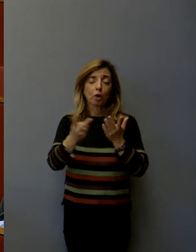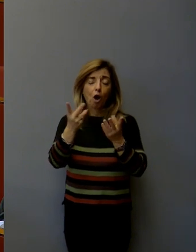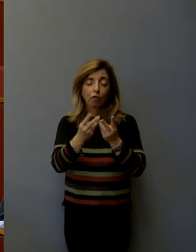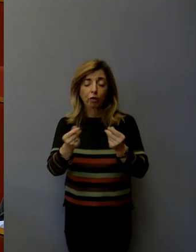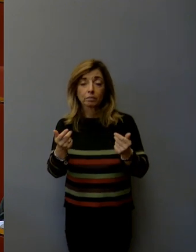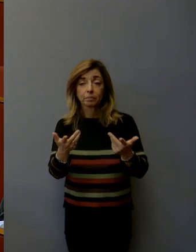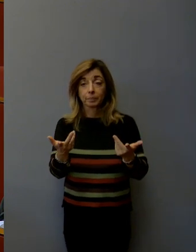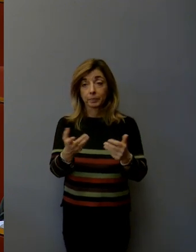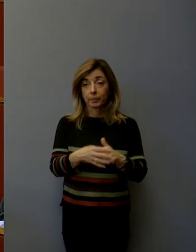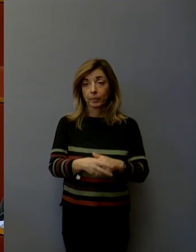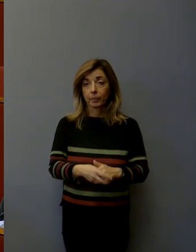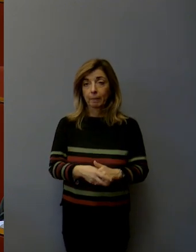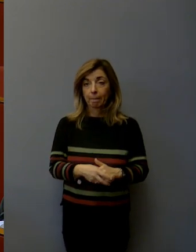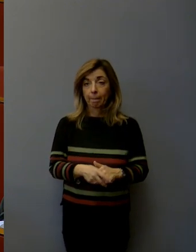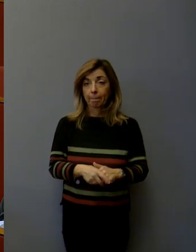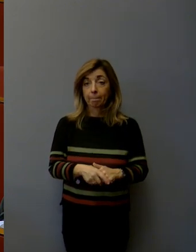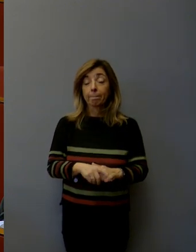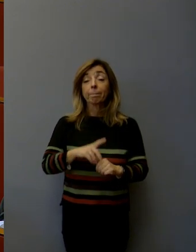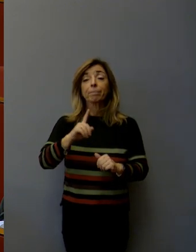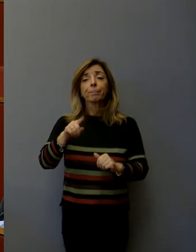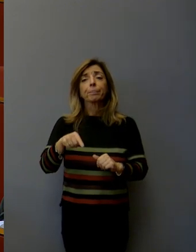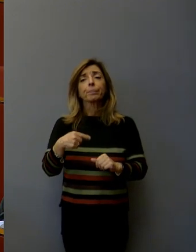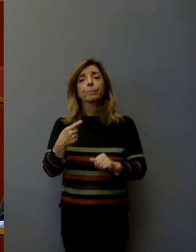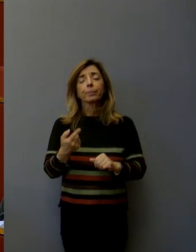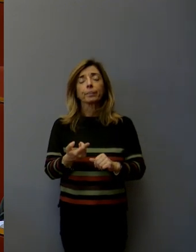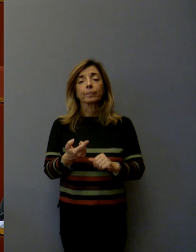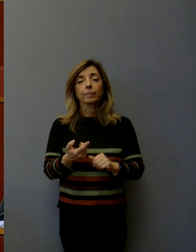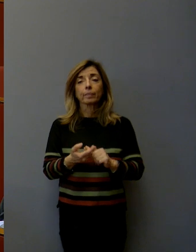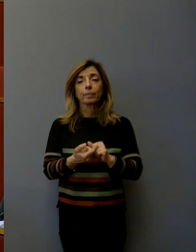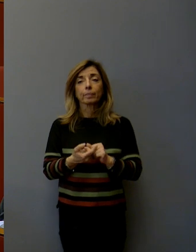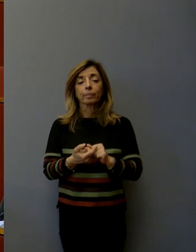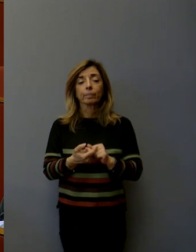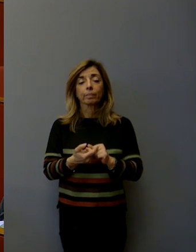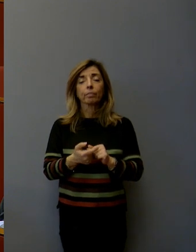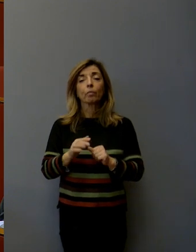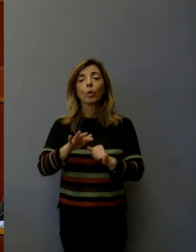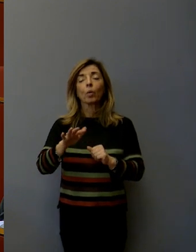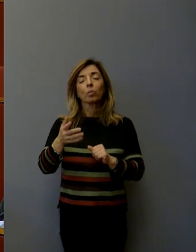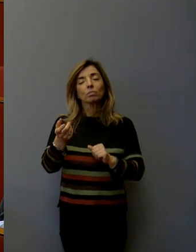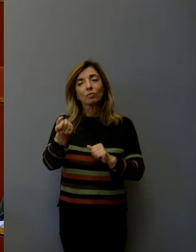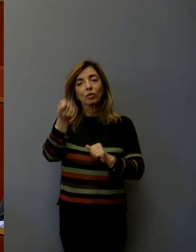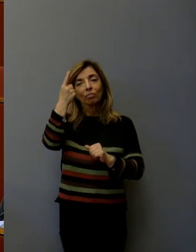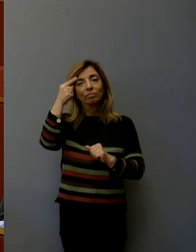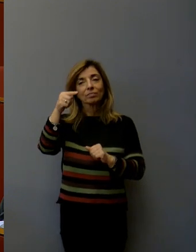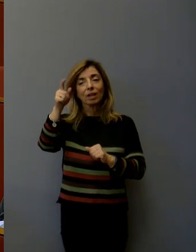Ah e poi un'idea assolutamente nuova che la gente di quartiere